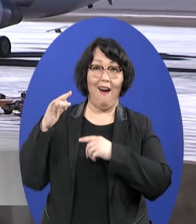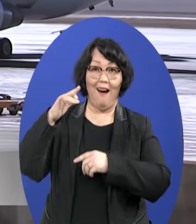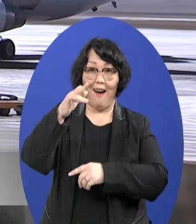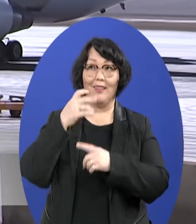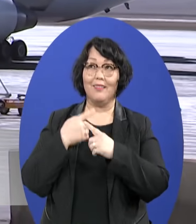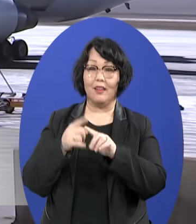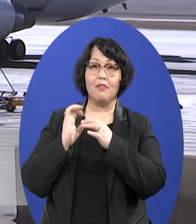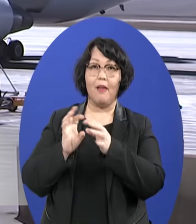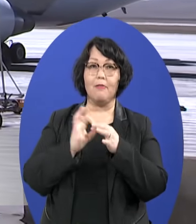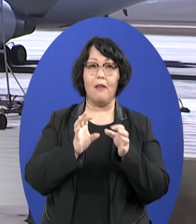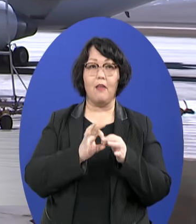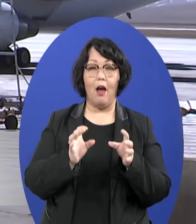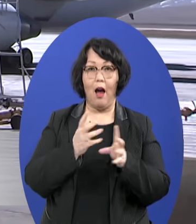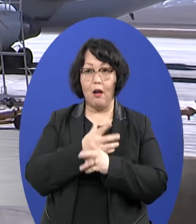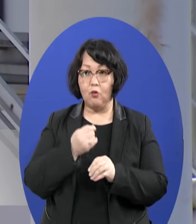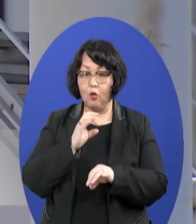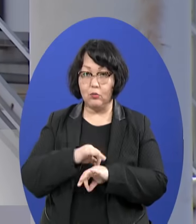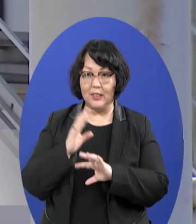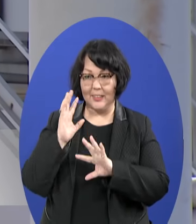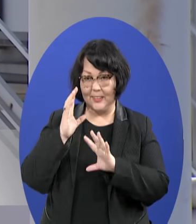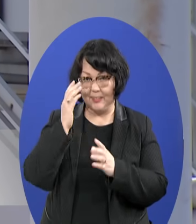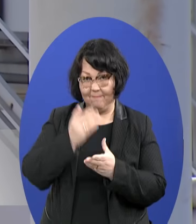тавьсан. Халдварын хяналтанд авч хязгаарлаж чадвал